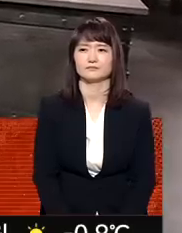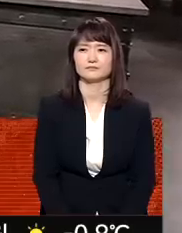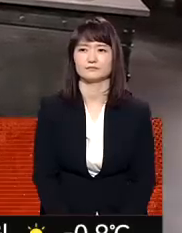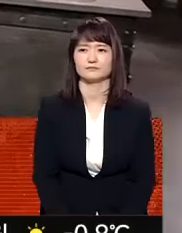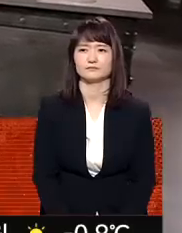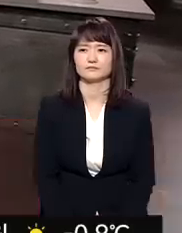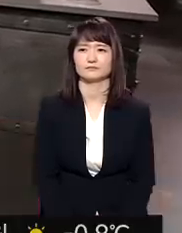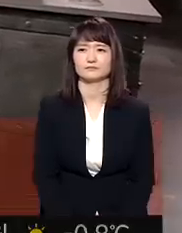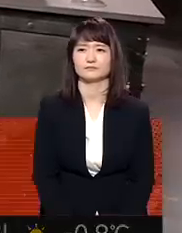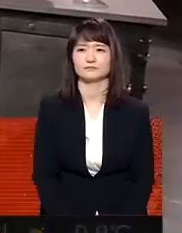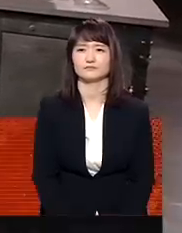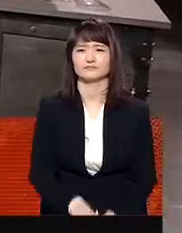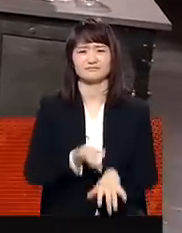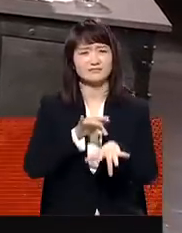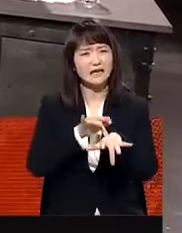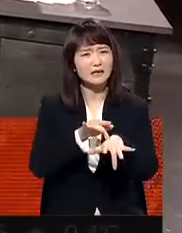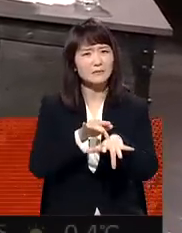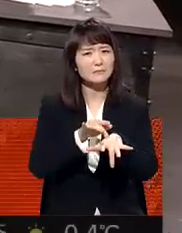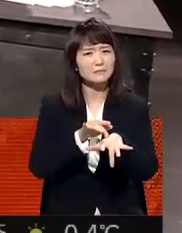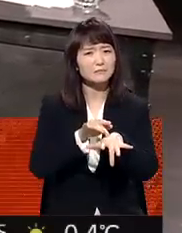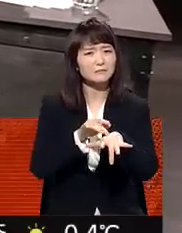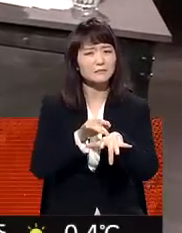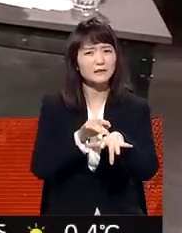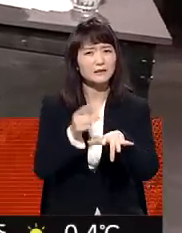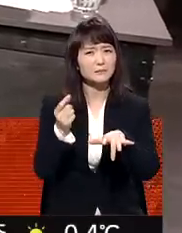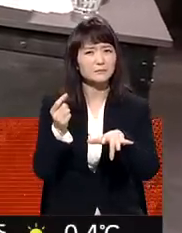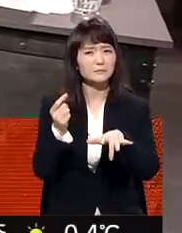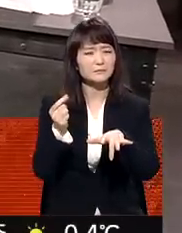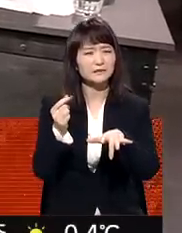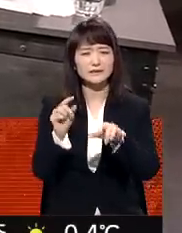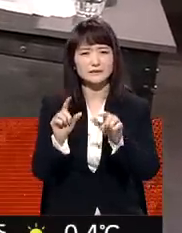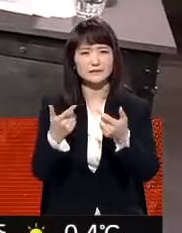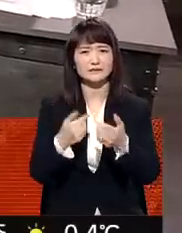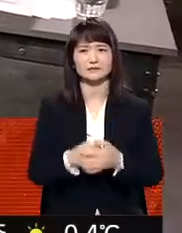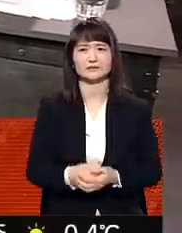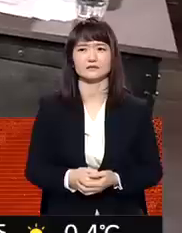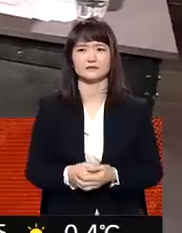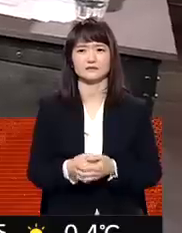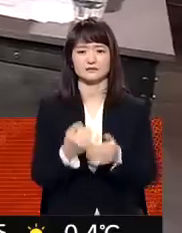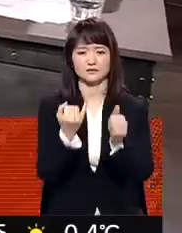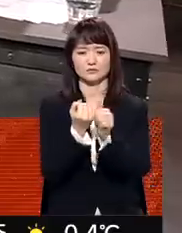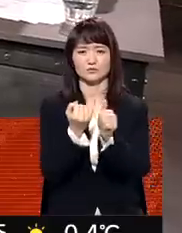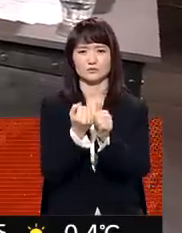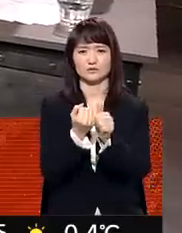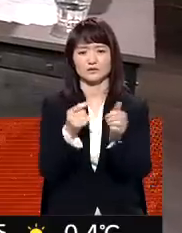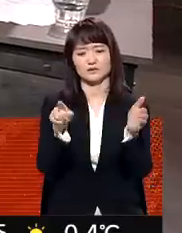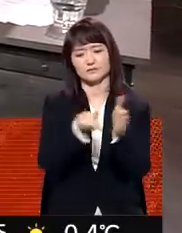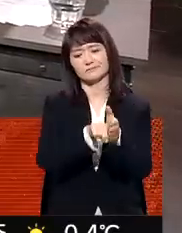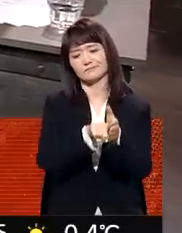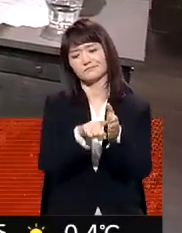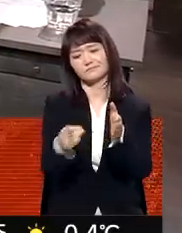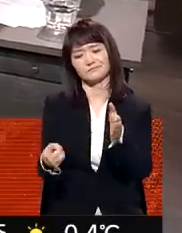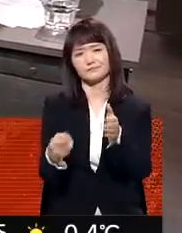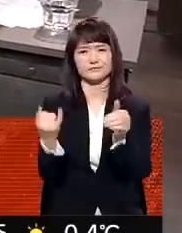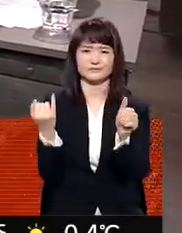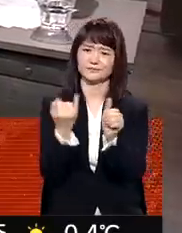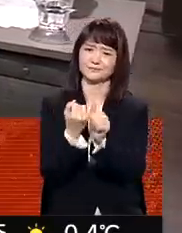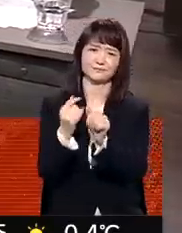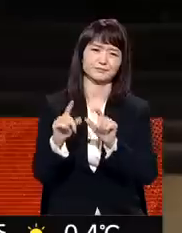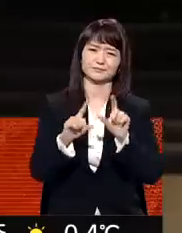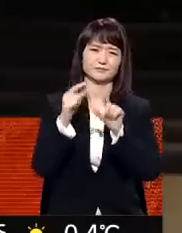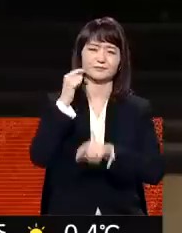악마한테는 악마 이런 악마 같지는 않는데 그래서 어떻게 이제 더 신뢰관계가 깨진 상태에서 부부 생활을 할 수